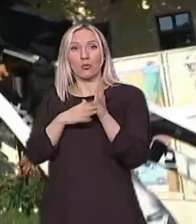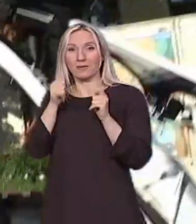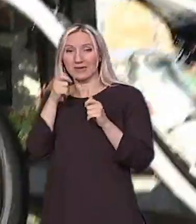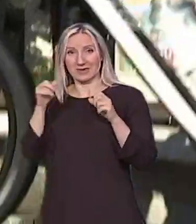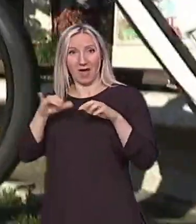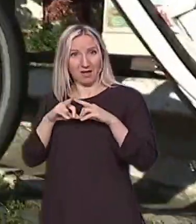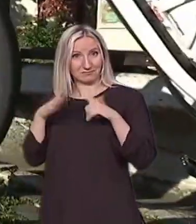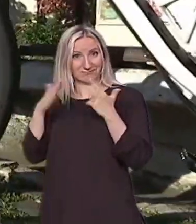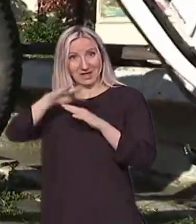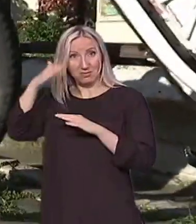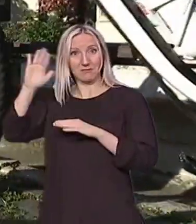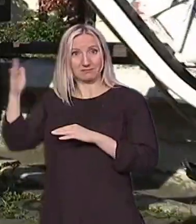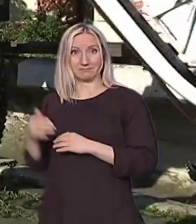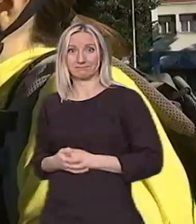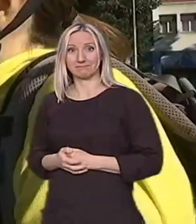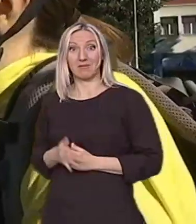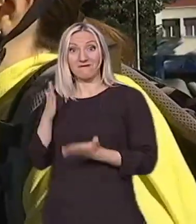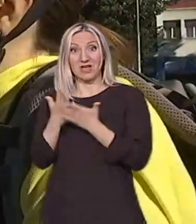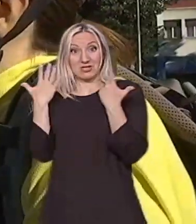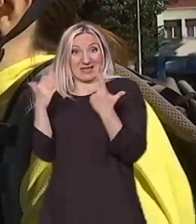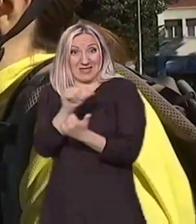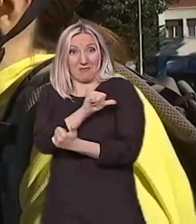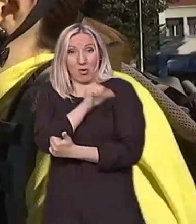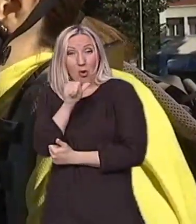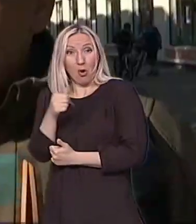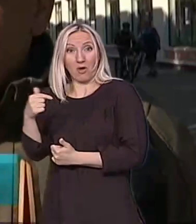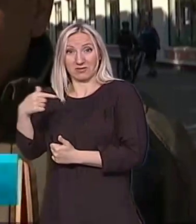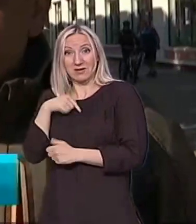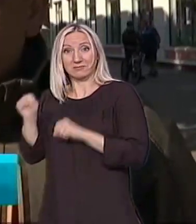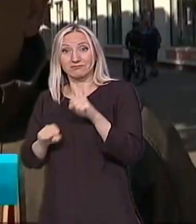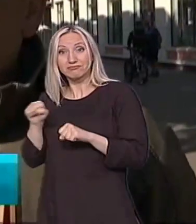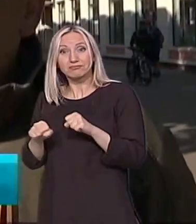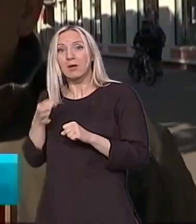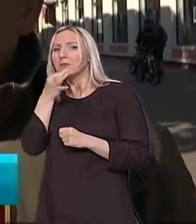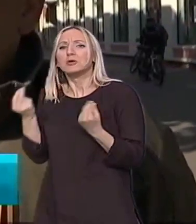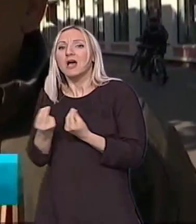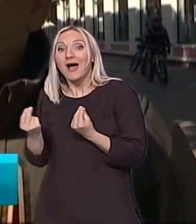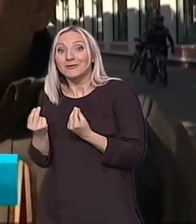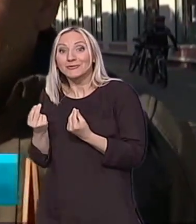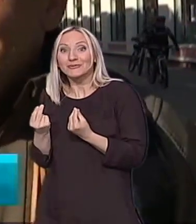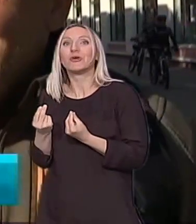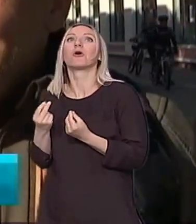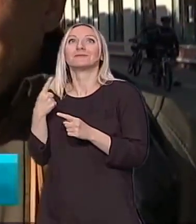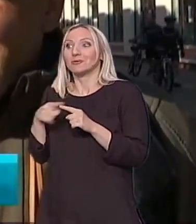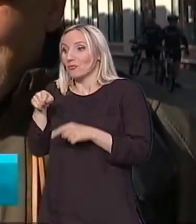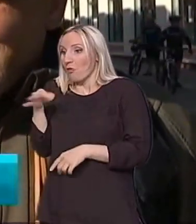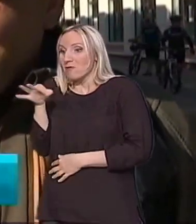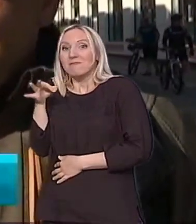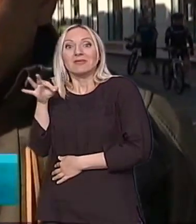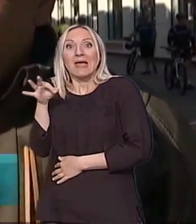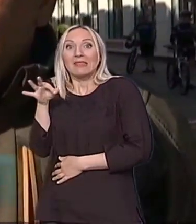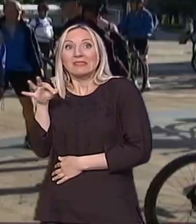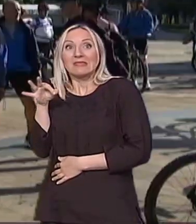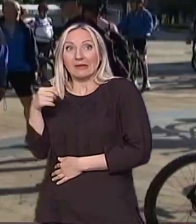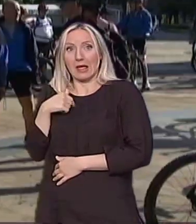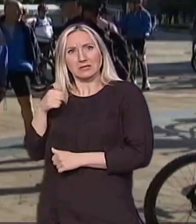Ja sam sedmi put na maratonu. Zašto sedmu godinu? Zašto? Pa zato što ovo ne propustio da ne znaš šta ovo je, znači jedini. Ja sam